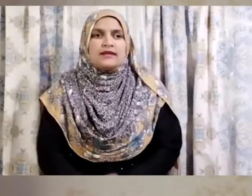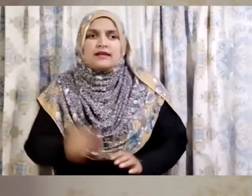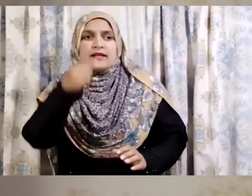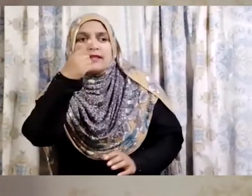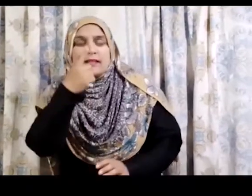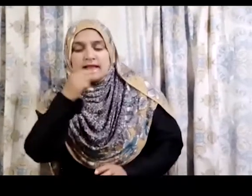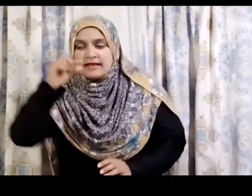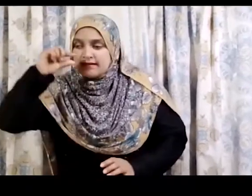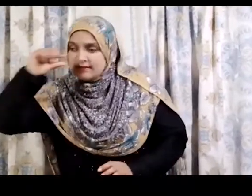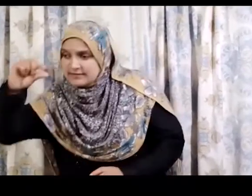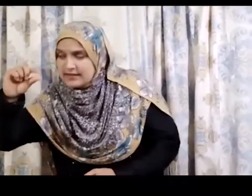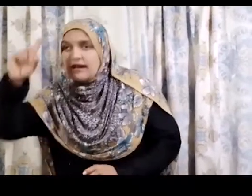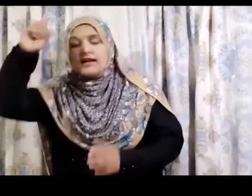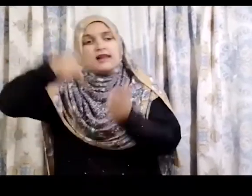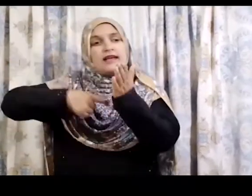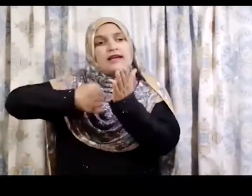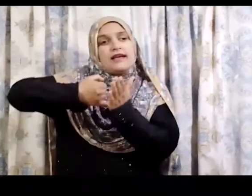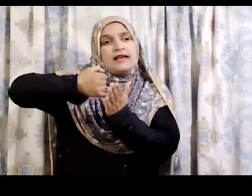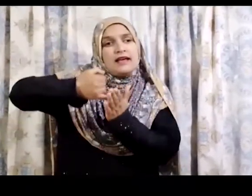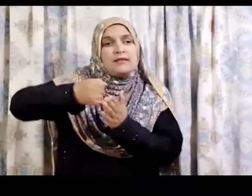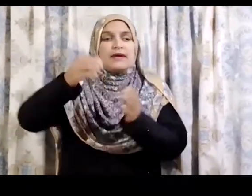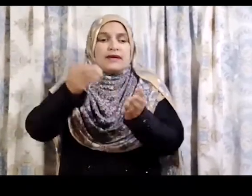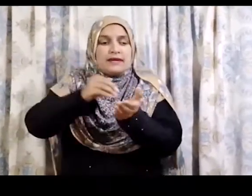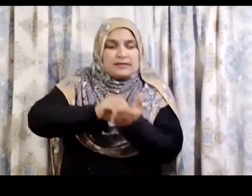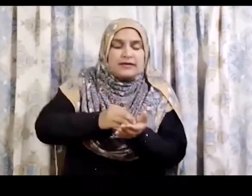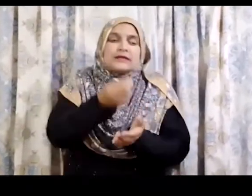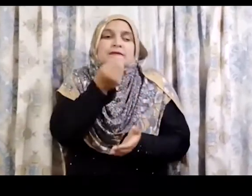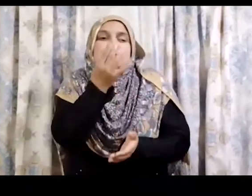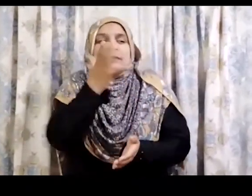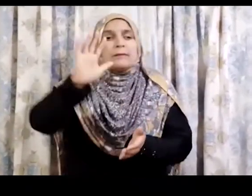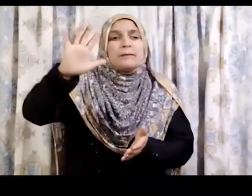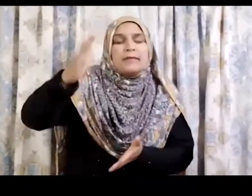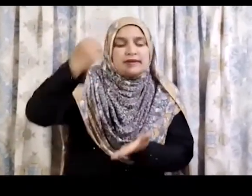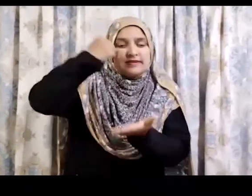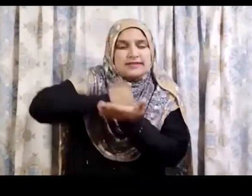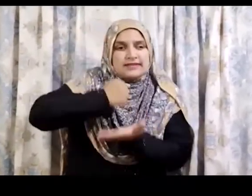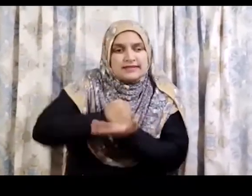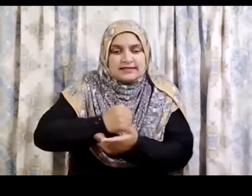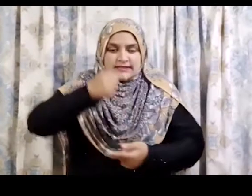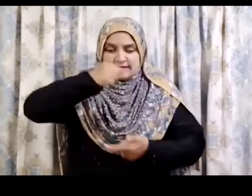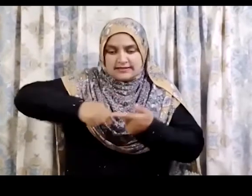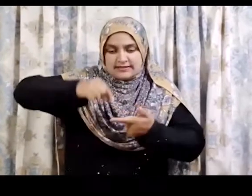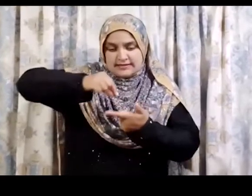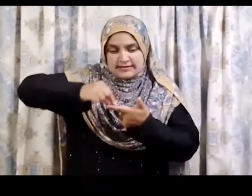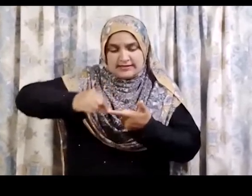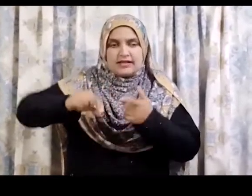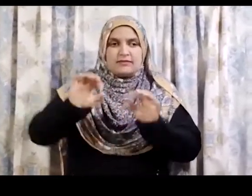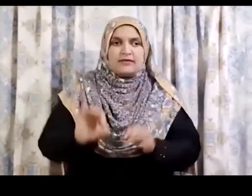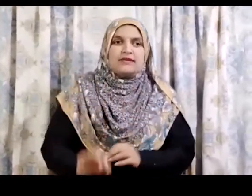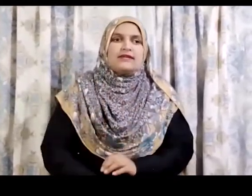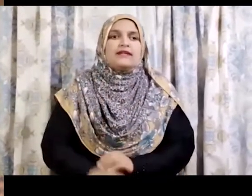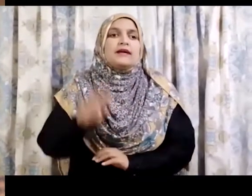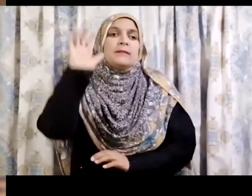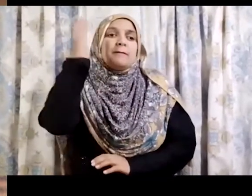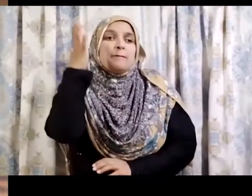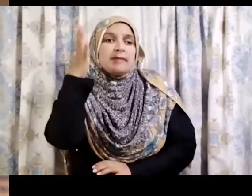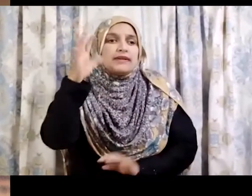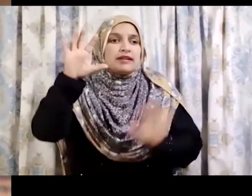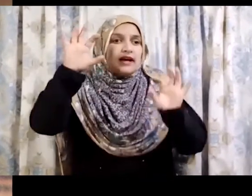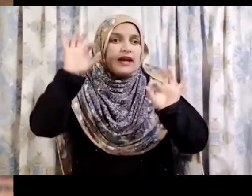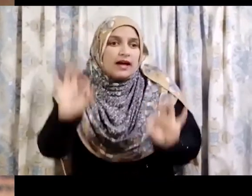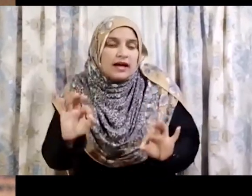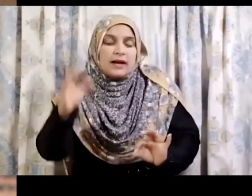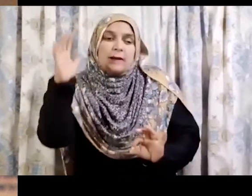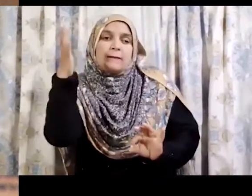बना है तुथ पेस्ट की